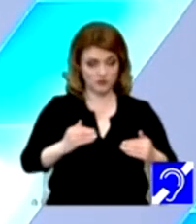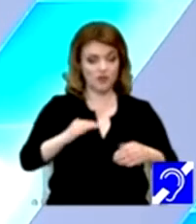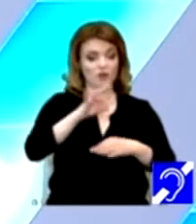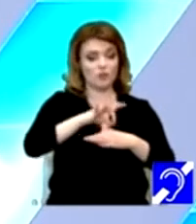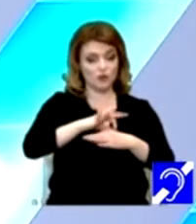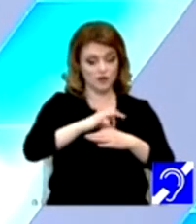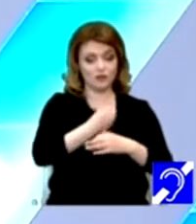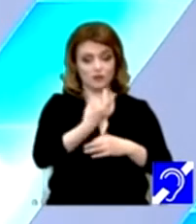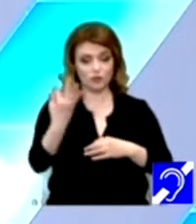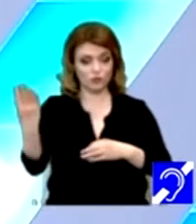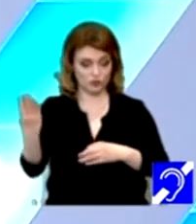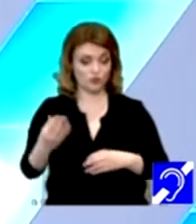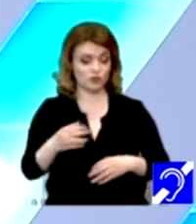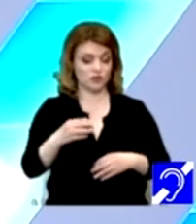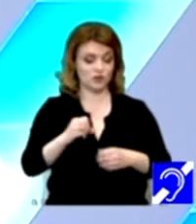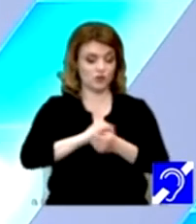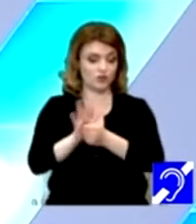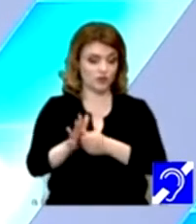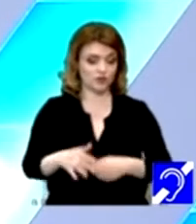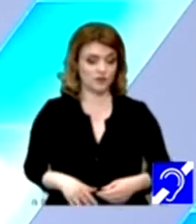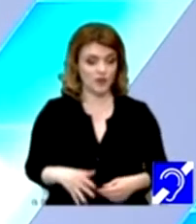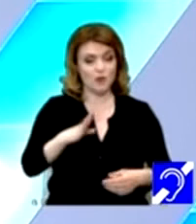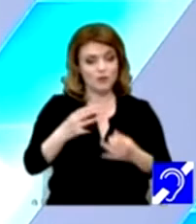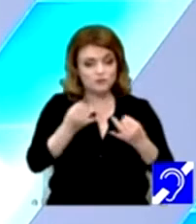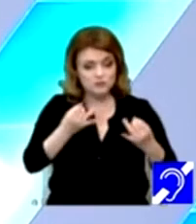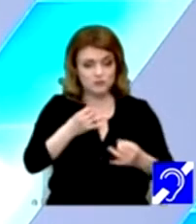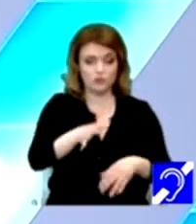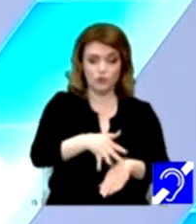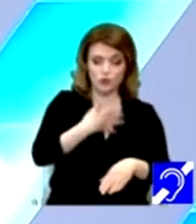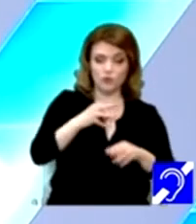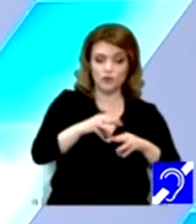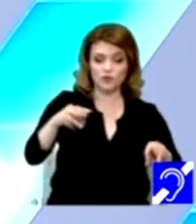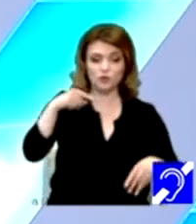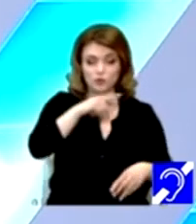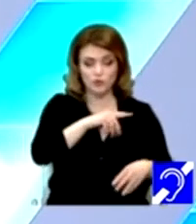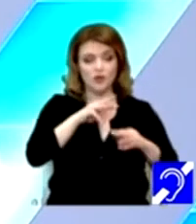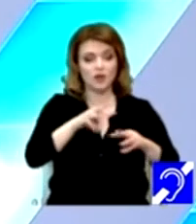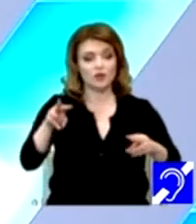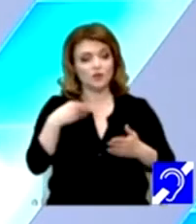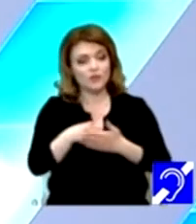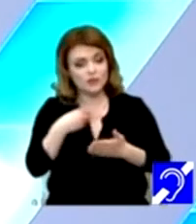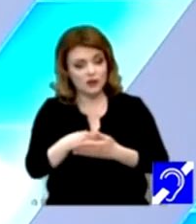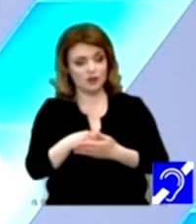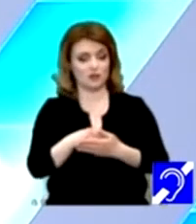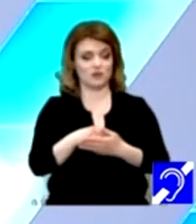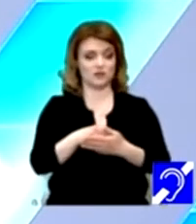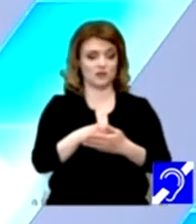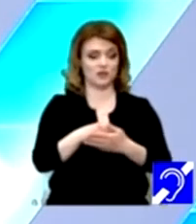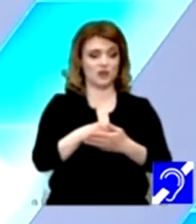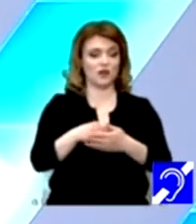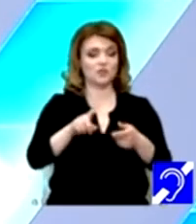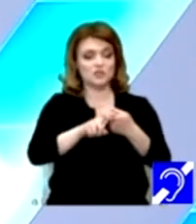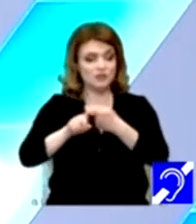economică, deoarece s-a discutat foarte mult și cu Ministerul Economiei și Ministerul Finanțelor, anume în context ce ține